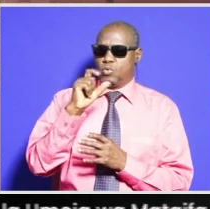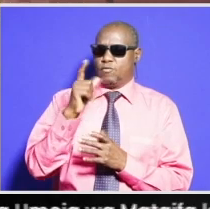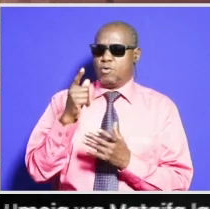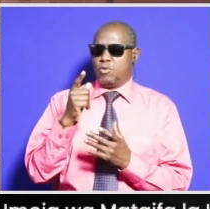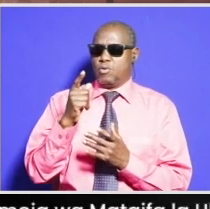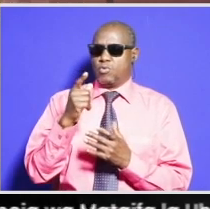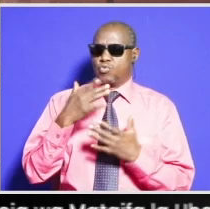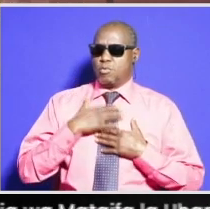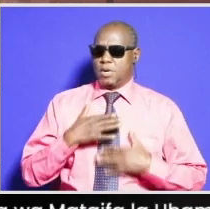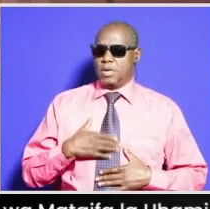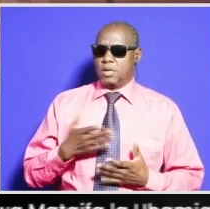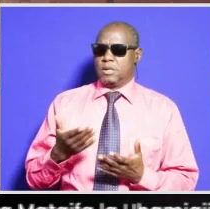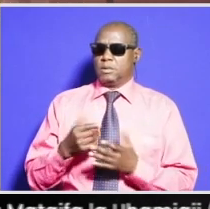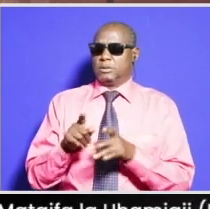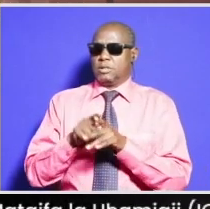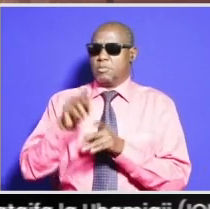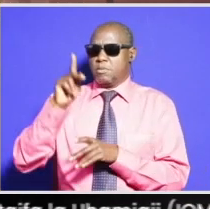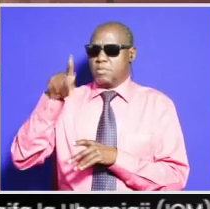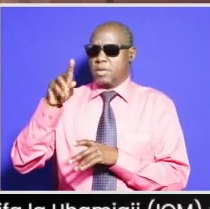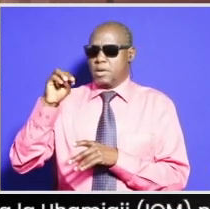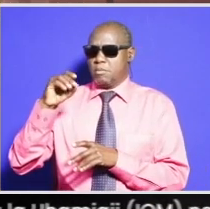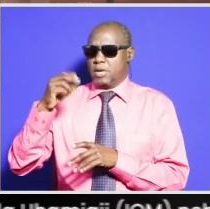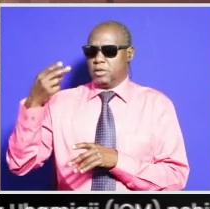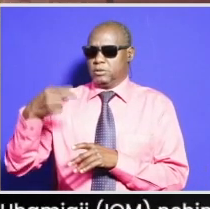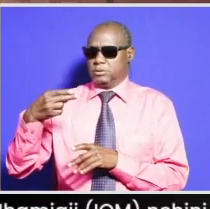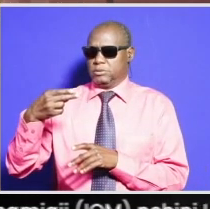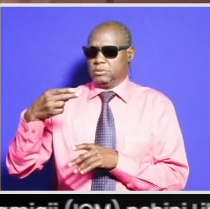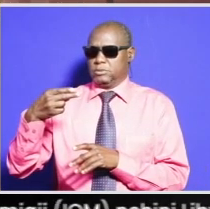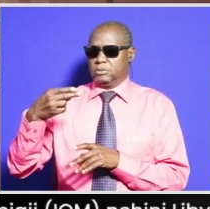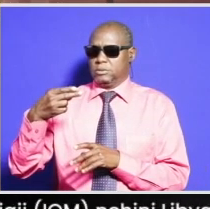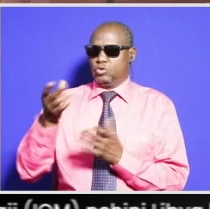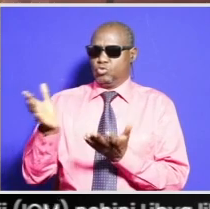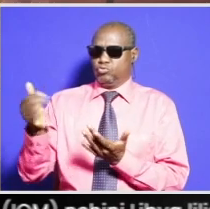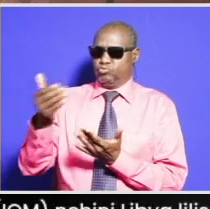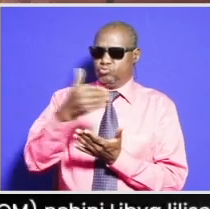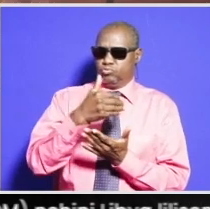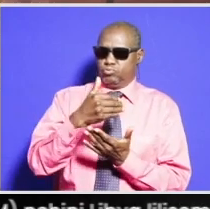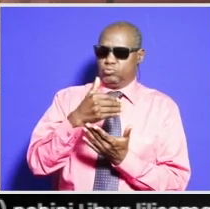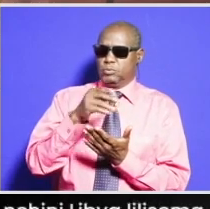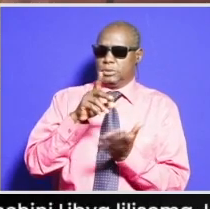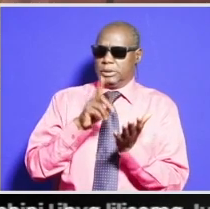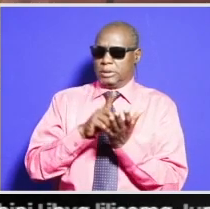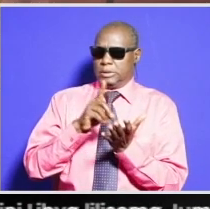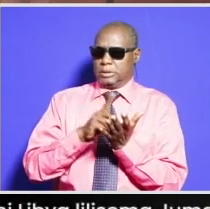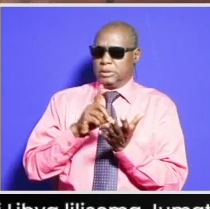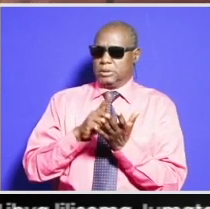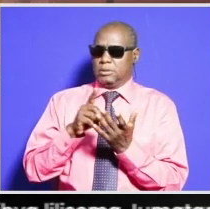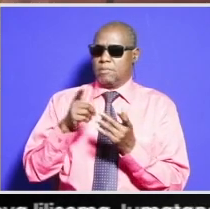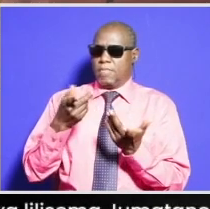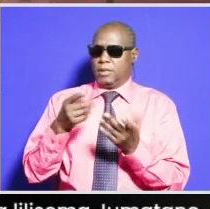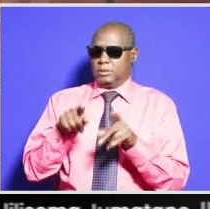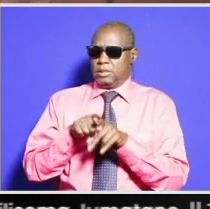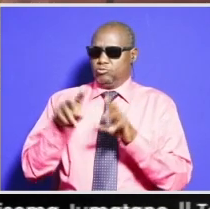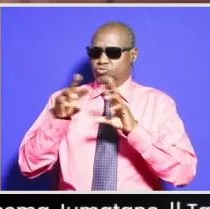for Humanity GmbH, ambao walipatikana wakivuna data kibiometriki hasa uchunguzi wa mboni za